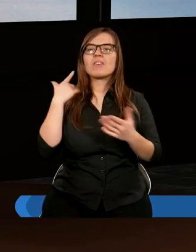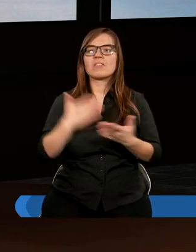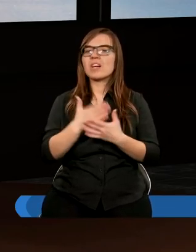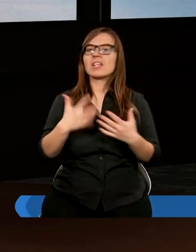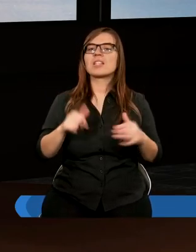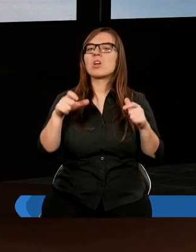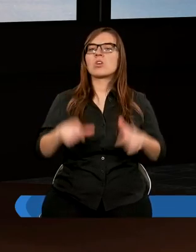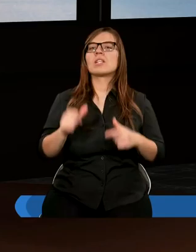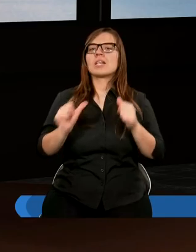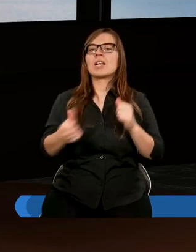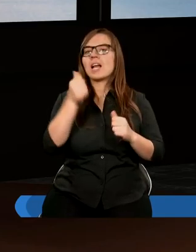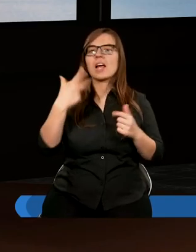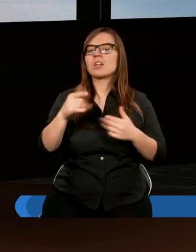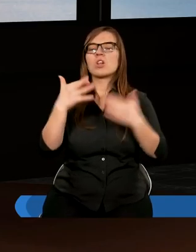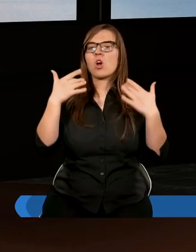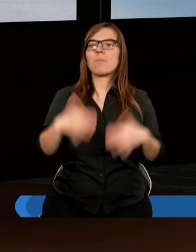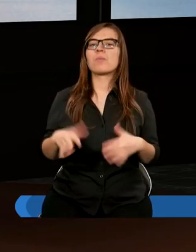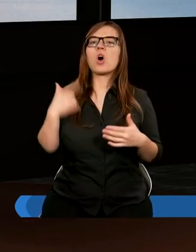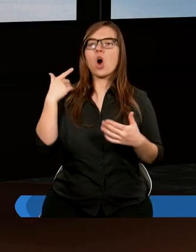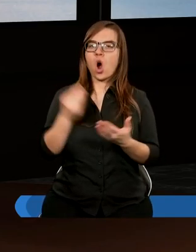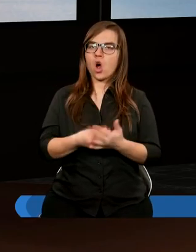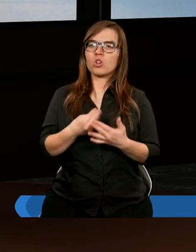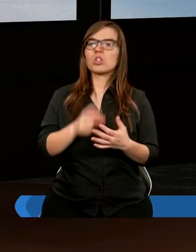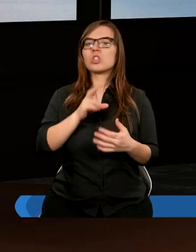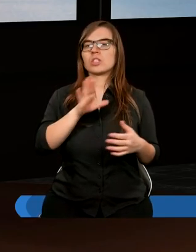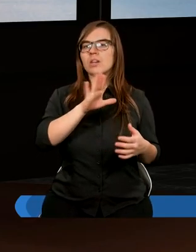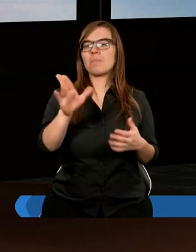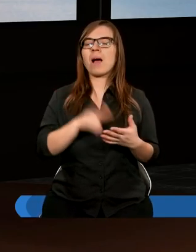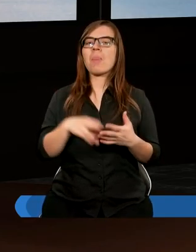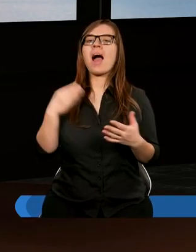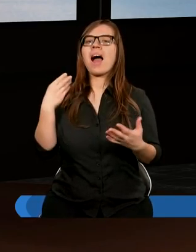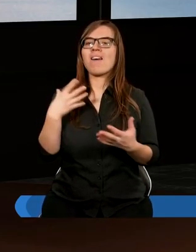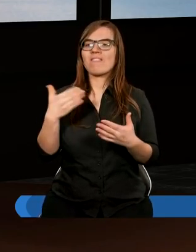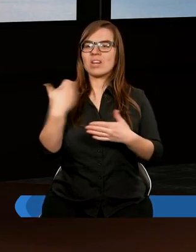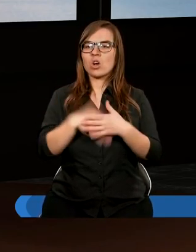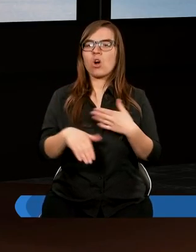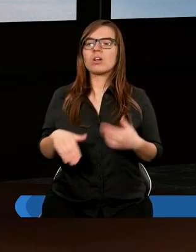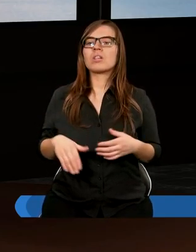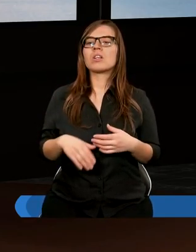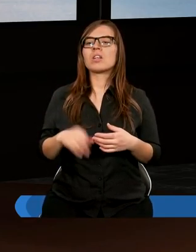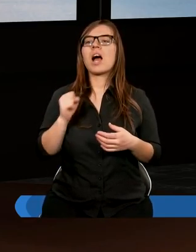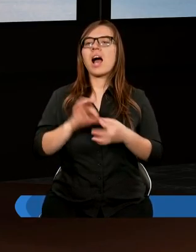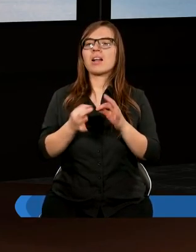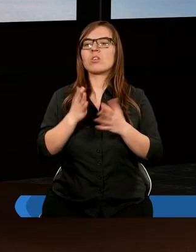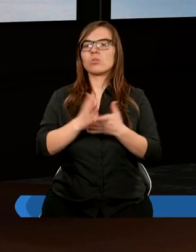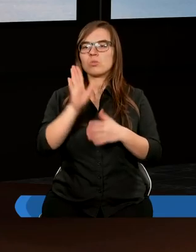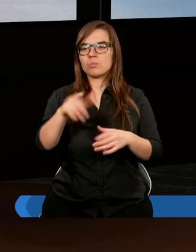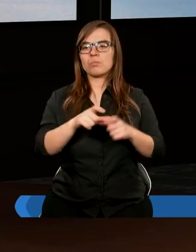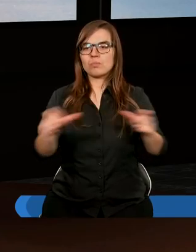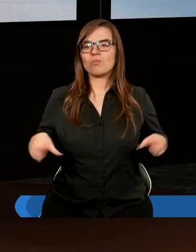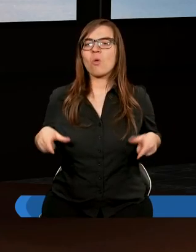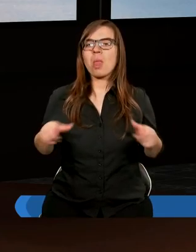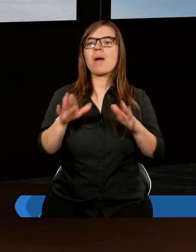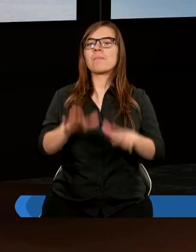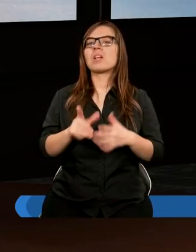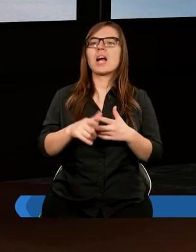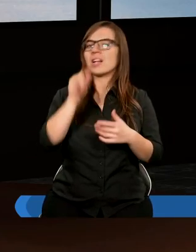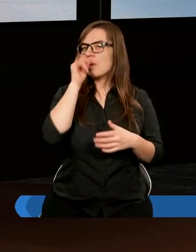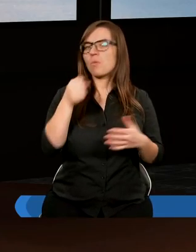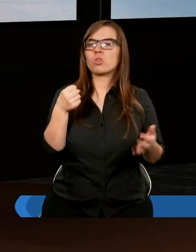nie usiądzie najpierw i nie obliczy kosztów, czy ma na wykończenie? Aby gdy już położy fundament, a nie może